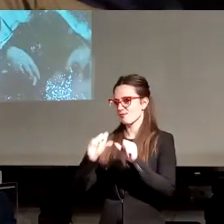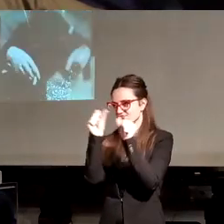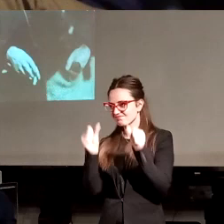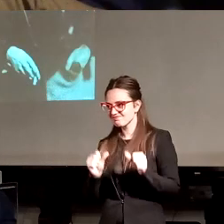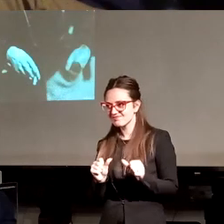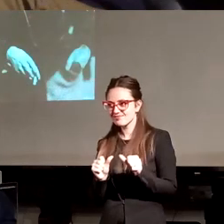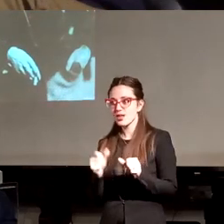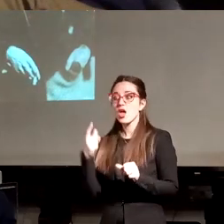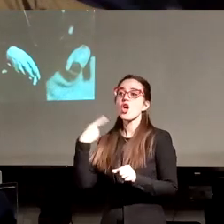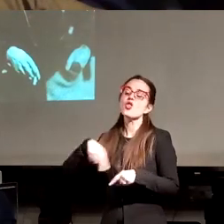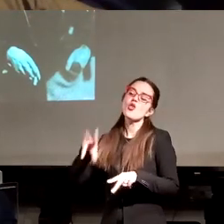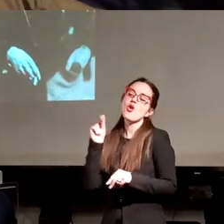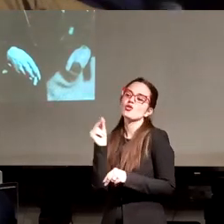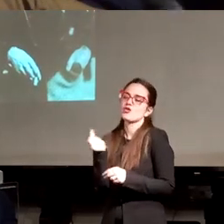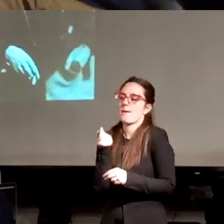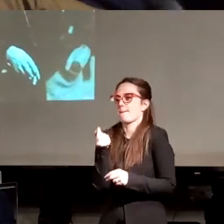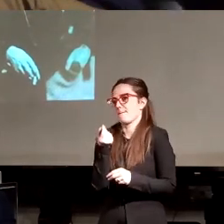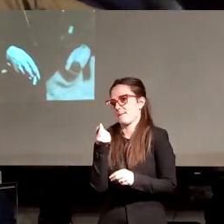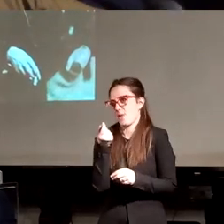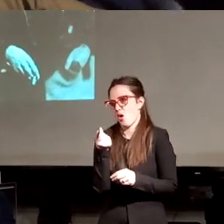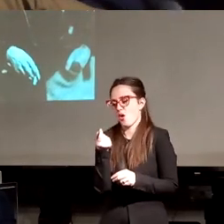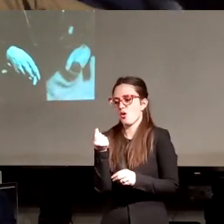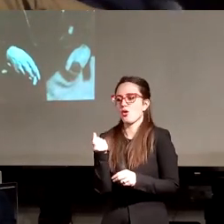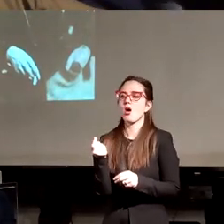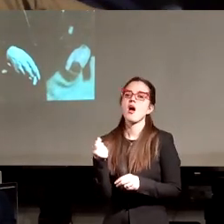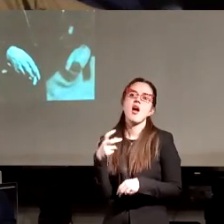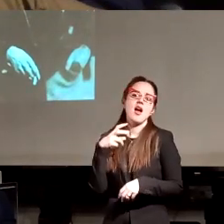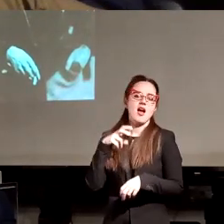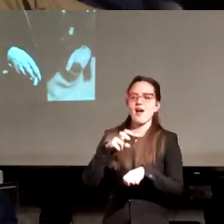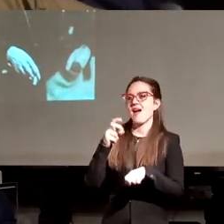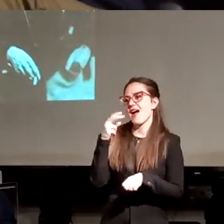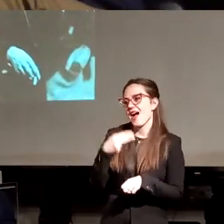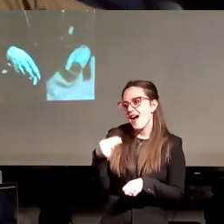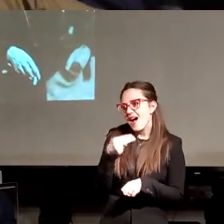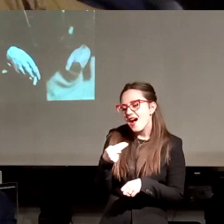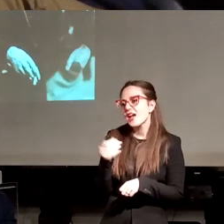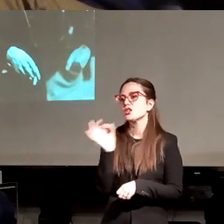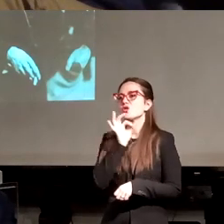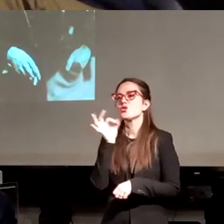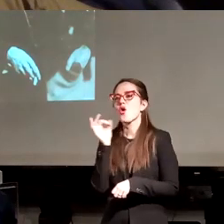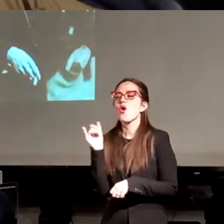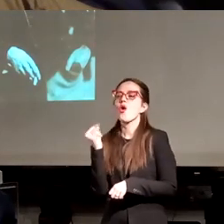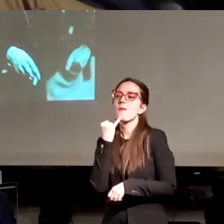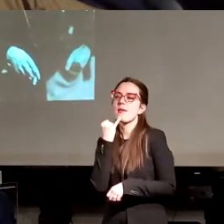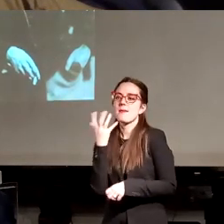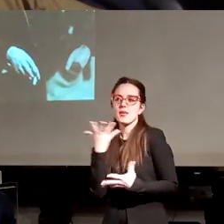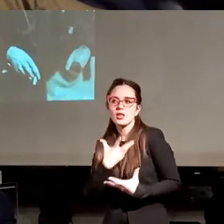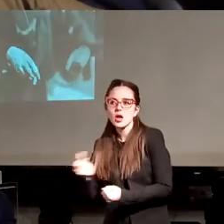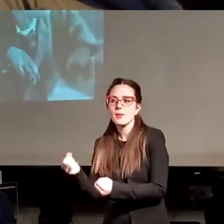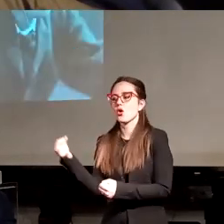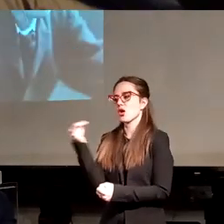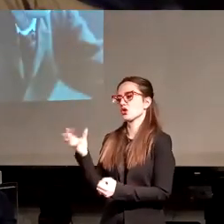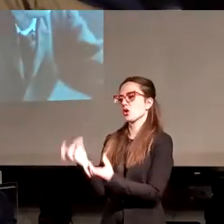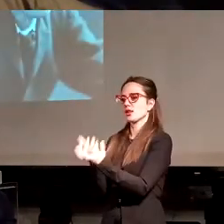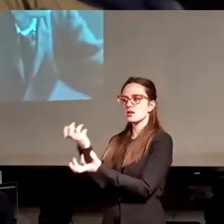sono sempre pezzetti dall'angoscia slide al bambino rapito all'isola del tesoro